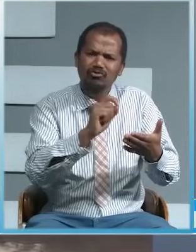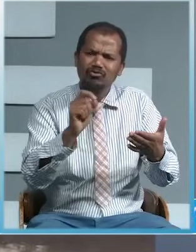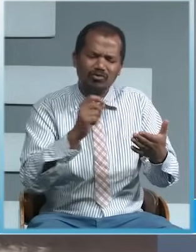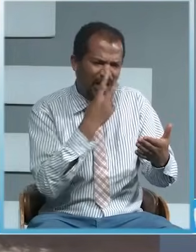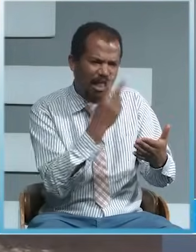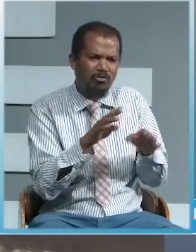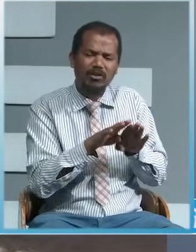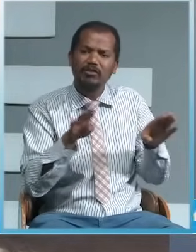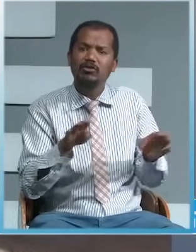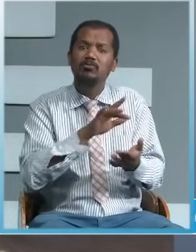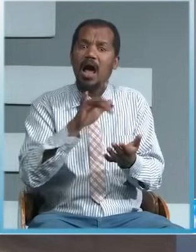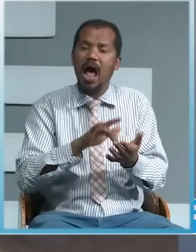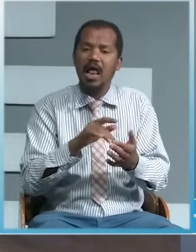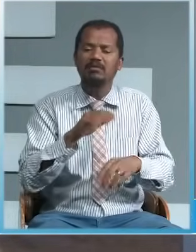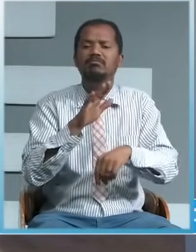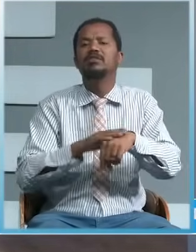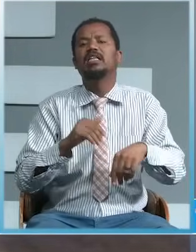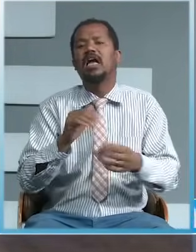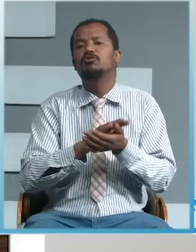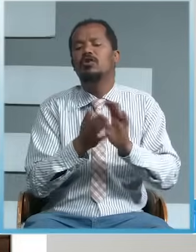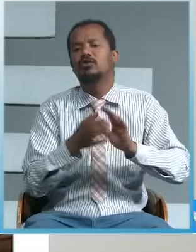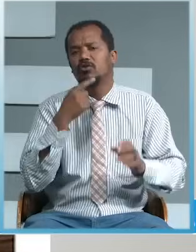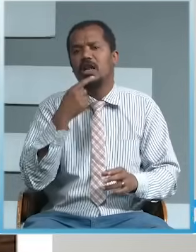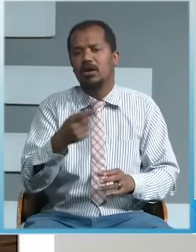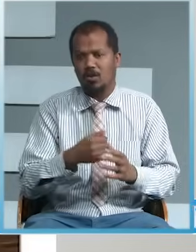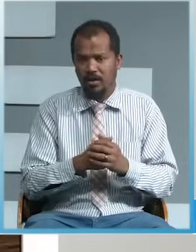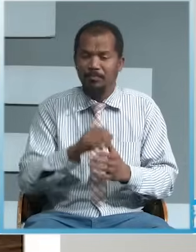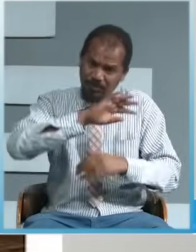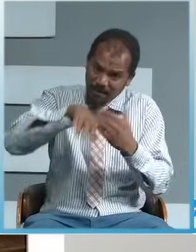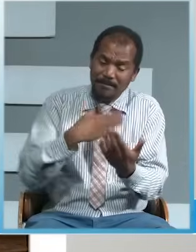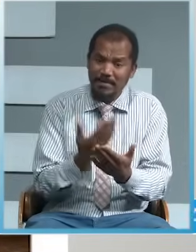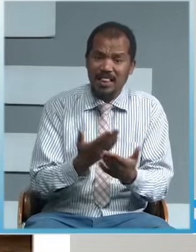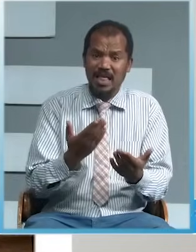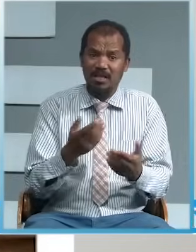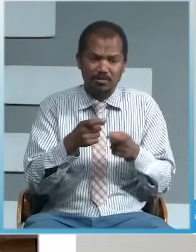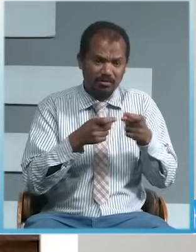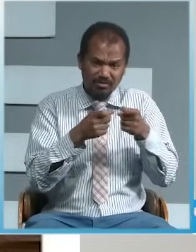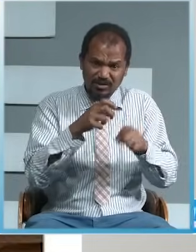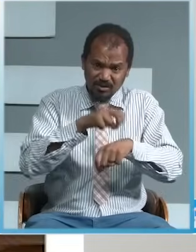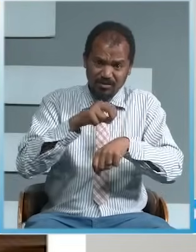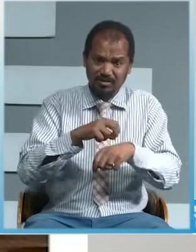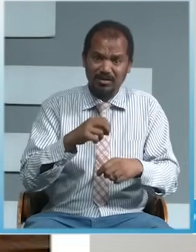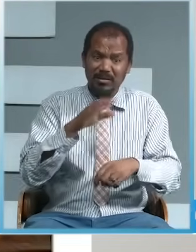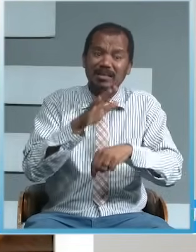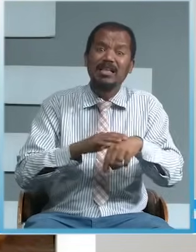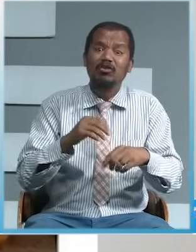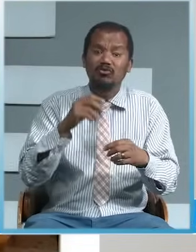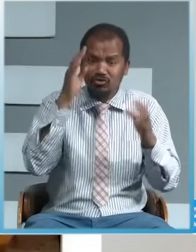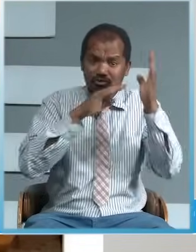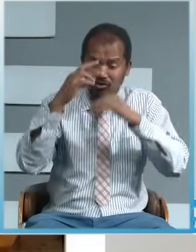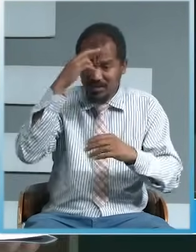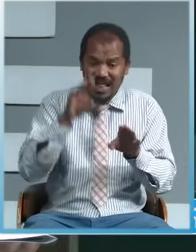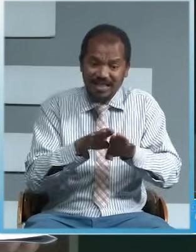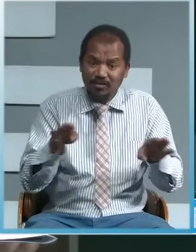ጽሑፍ መኖር ከታዩት ክፍተቶች መካከል ተጠቃሽ ምክንያቶች መሆናቸውን ገልጸዋል። በአጠቃላይ በቁጥጥር ወቅት በተጠቀሱት